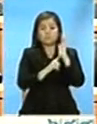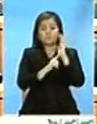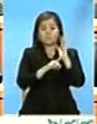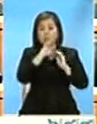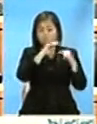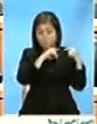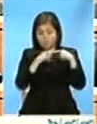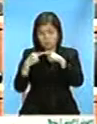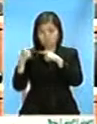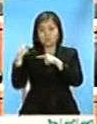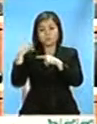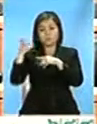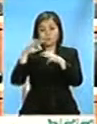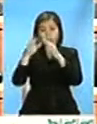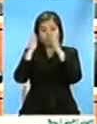าต่อเนื่องกันนะฮะ